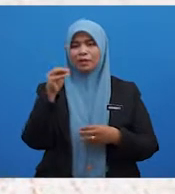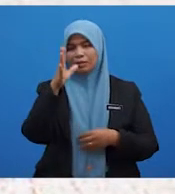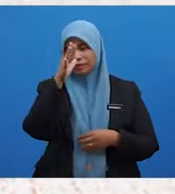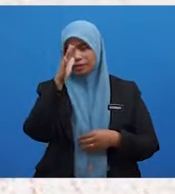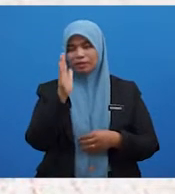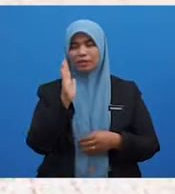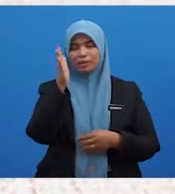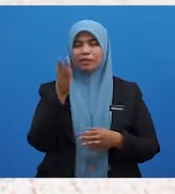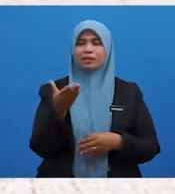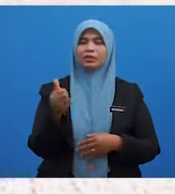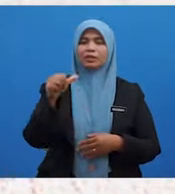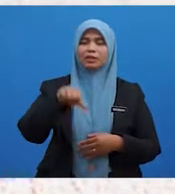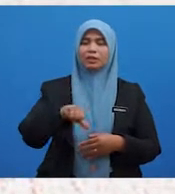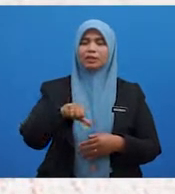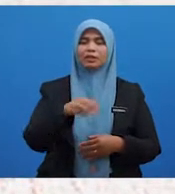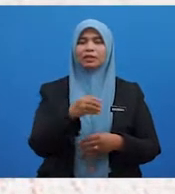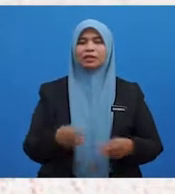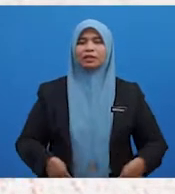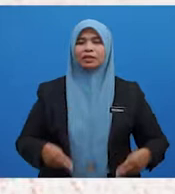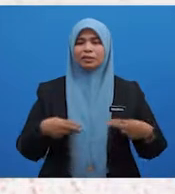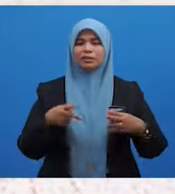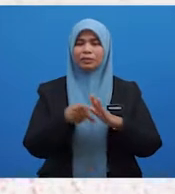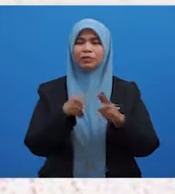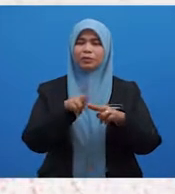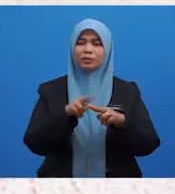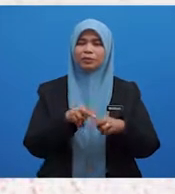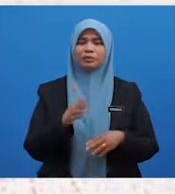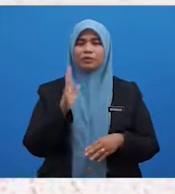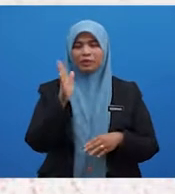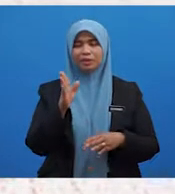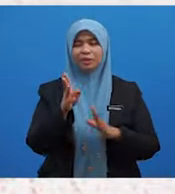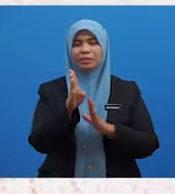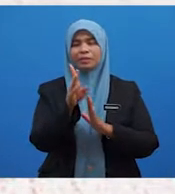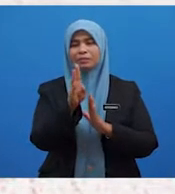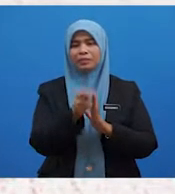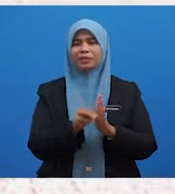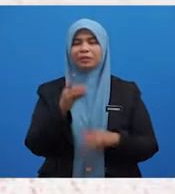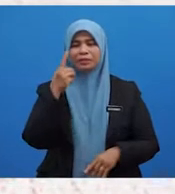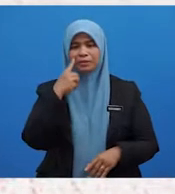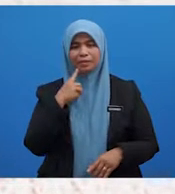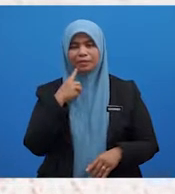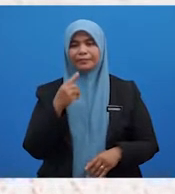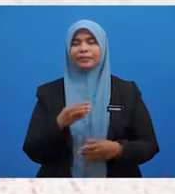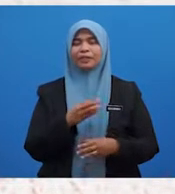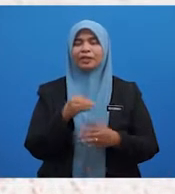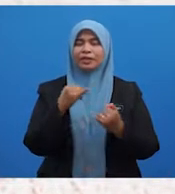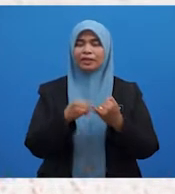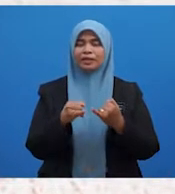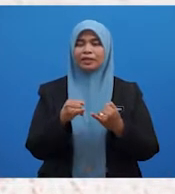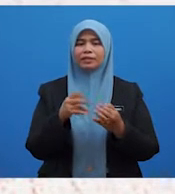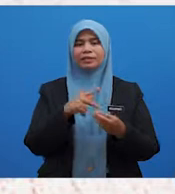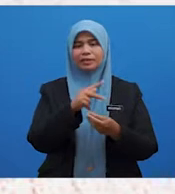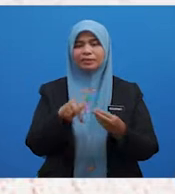kalah dan kehidupan penduduknya akan menderita. Dan akhir sekali, ayat